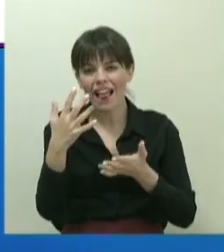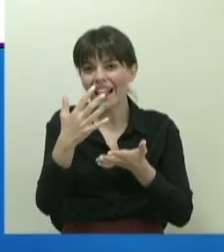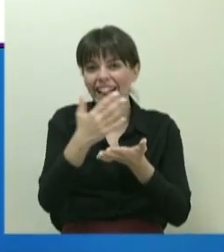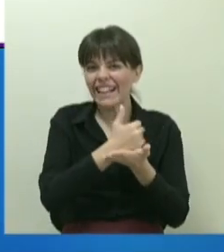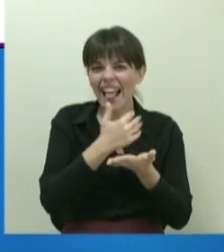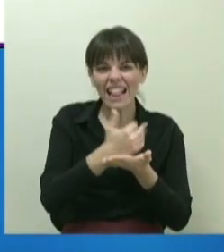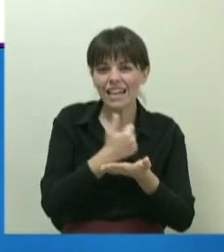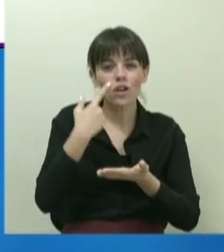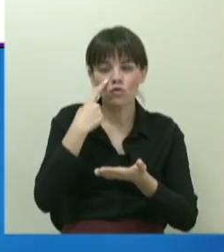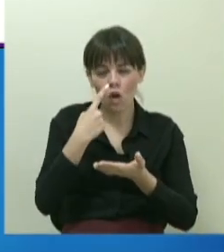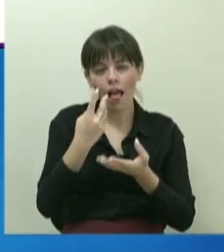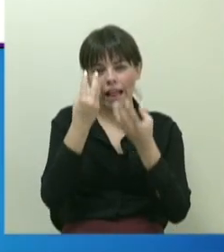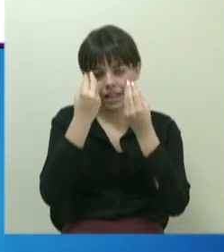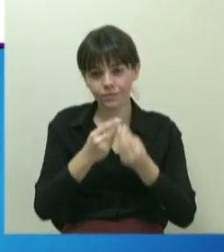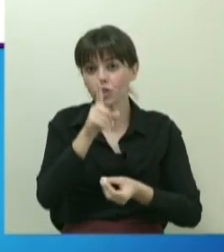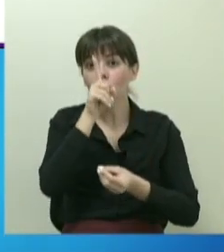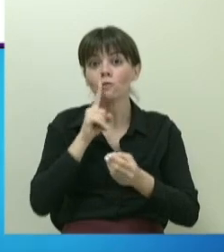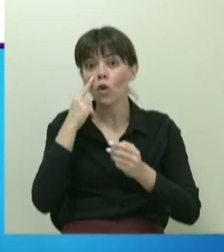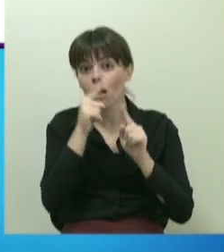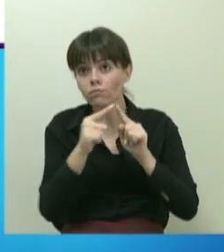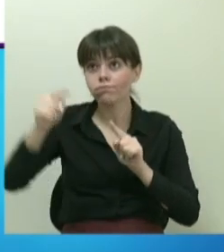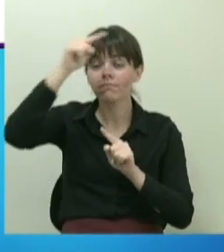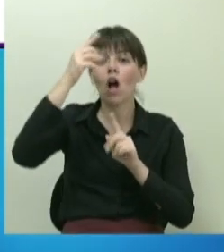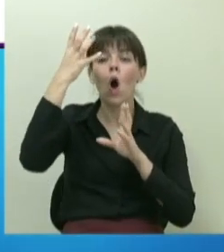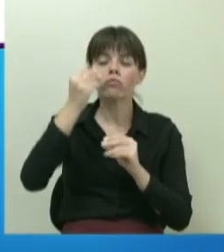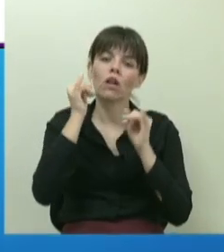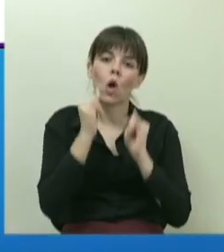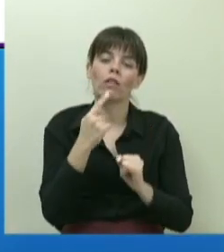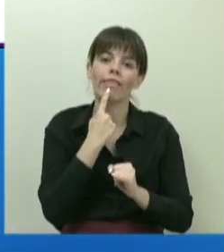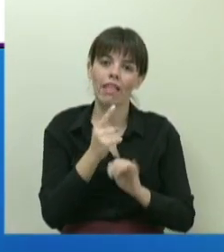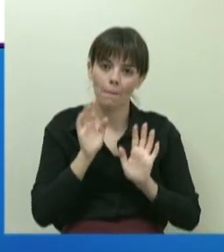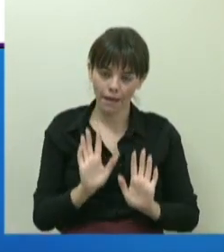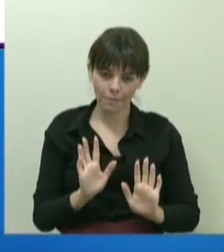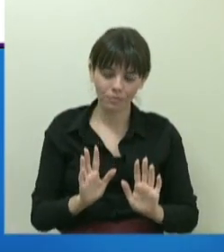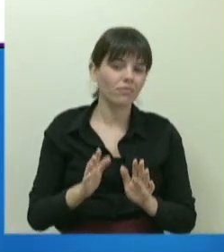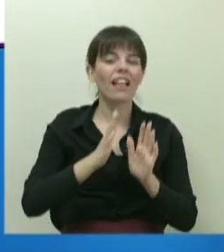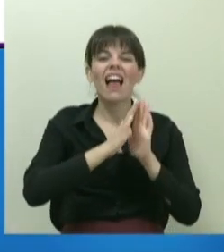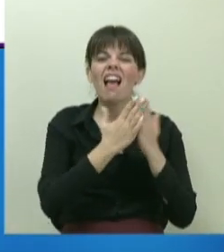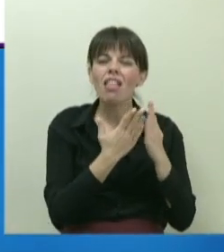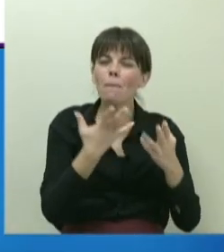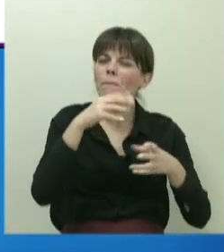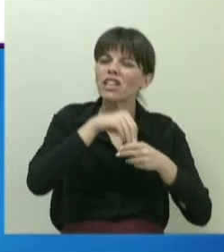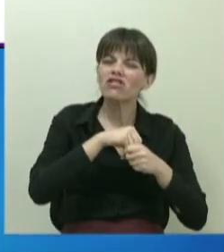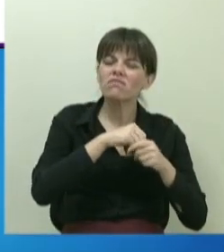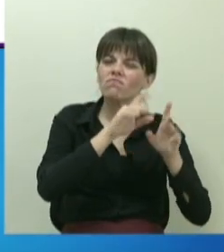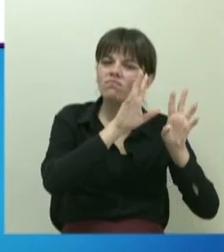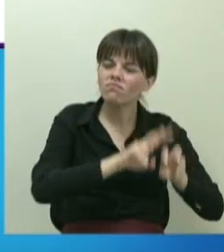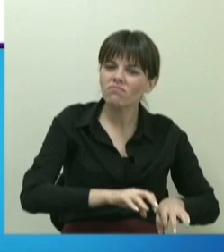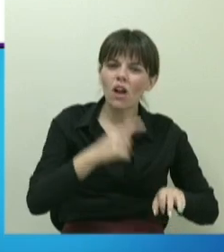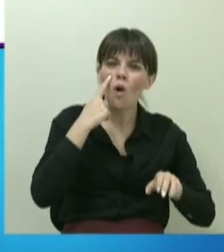iyileşir, 100'e doğru giderken de kötüleşir. Literatürde biz